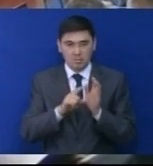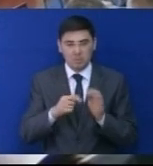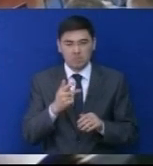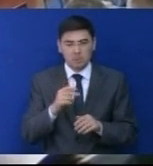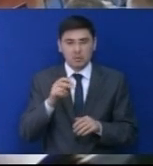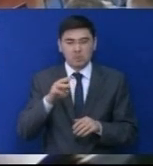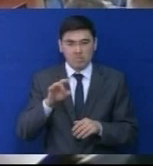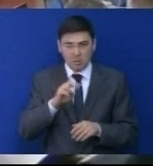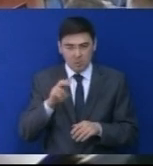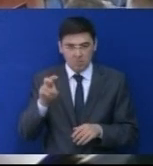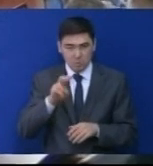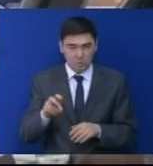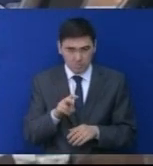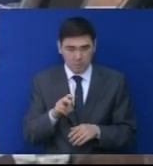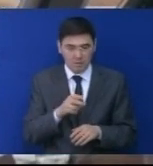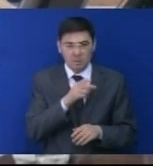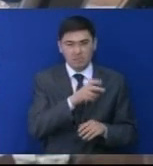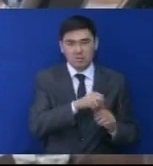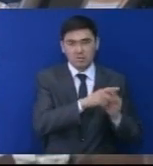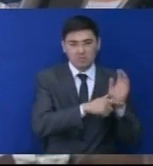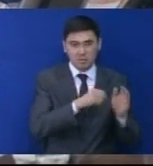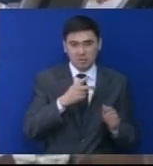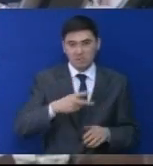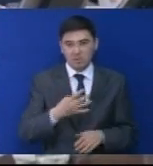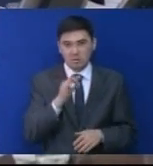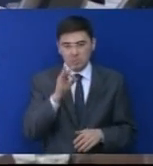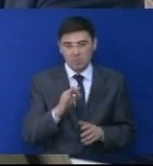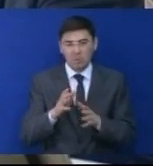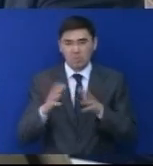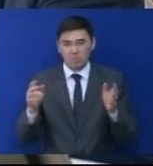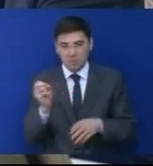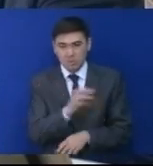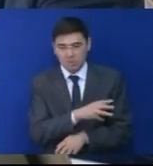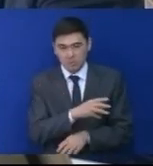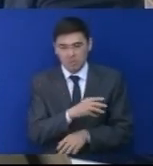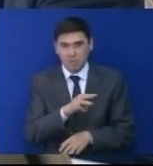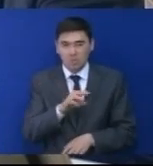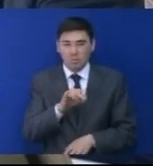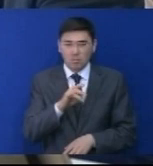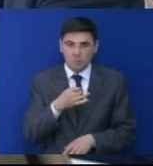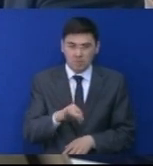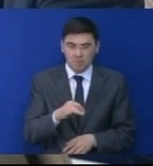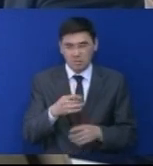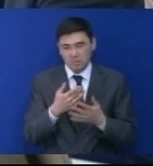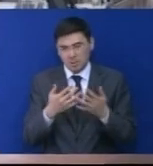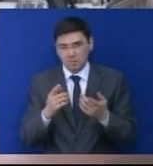68,3 миллиард долларға жеткен. Бұл 2017 жылмен салыстырғанда 24%-ға артық. Бұған мұнай бағасының өсуі әсер